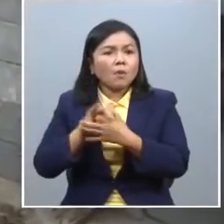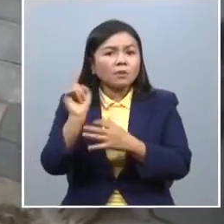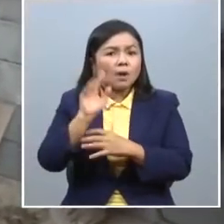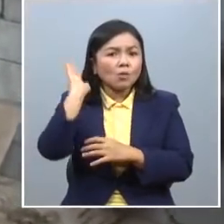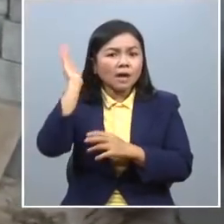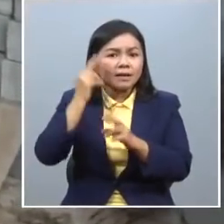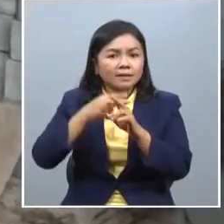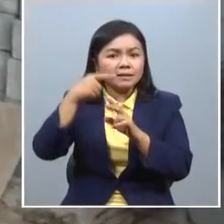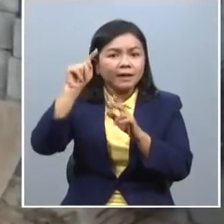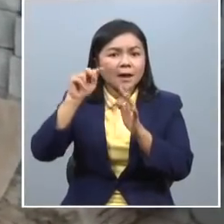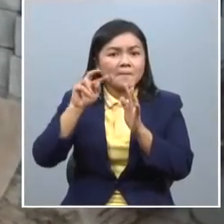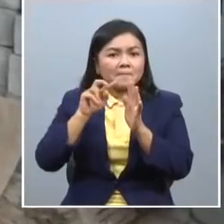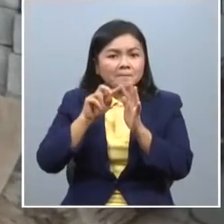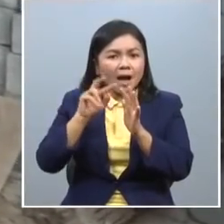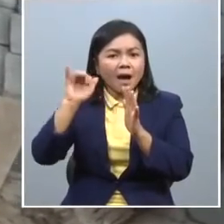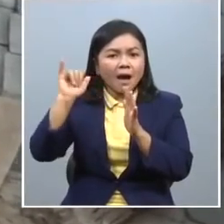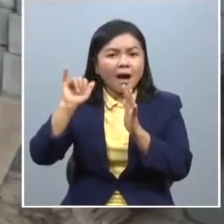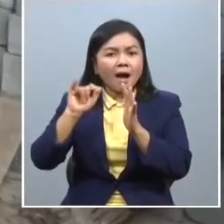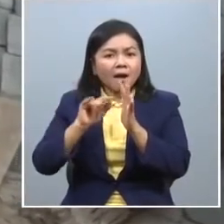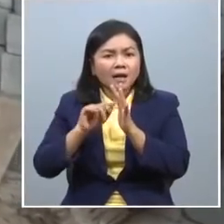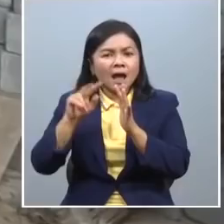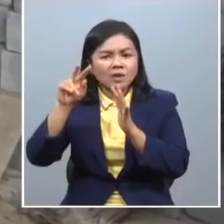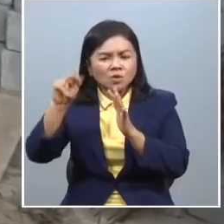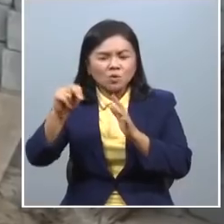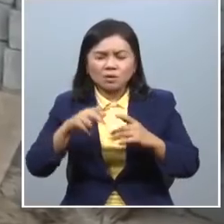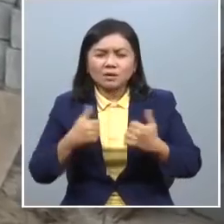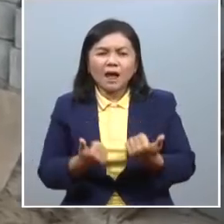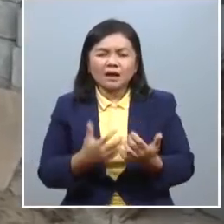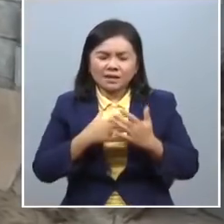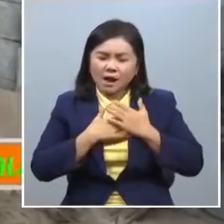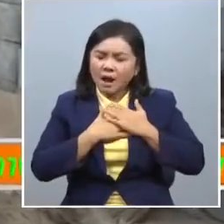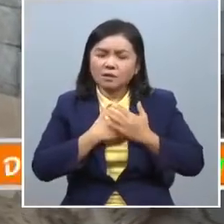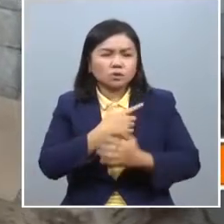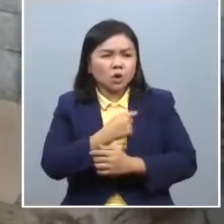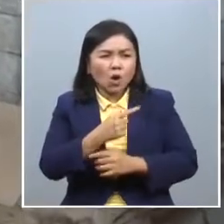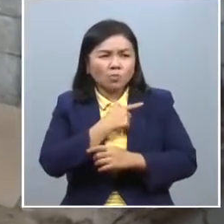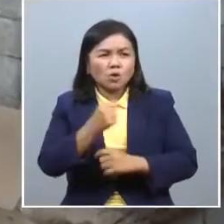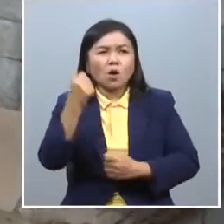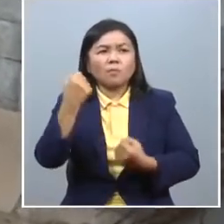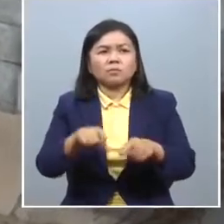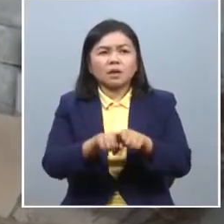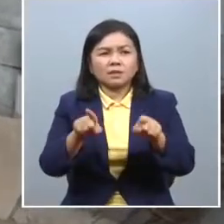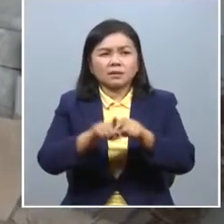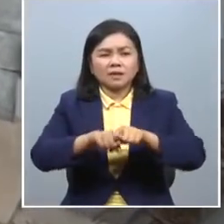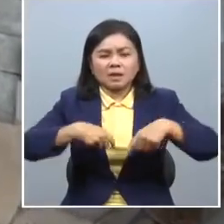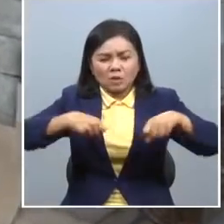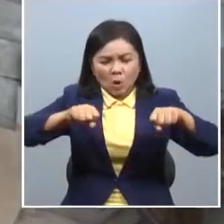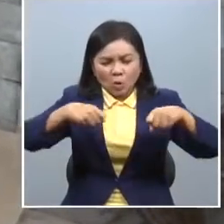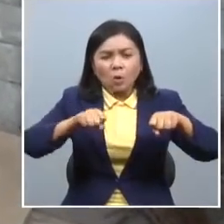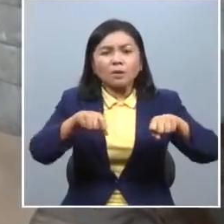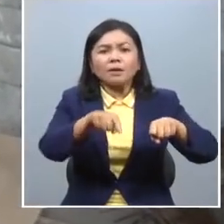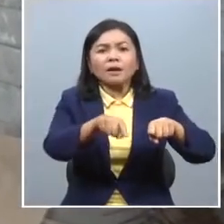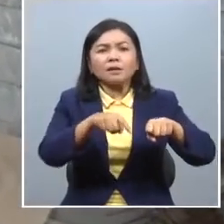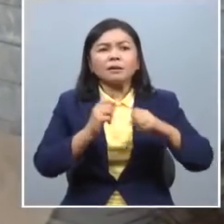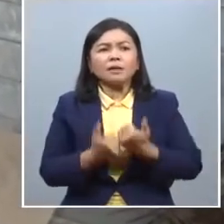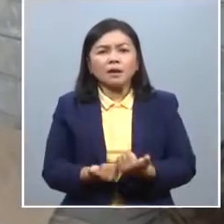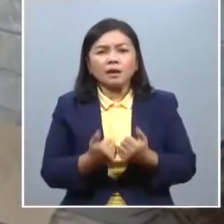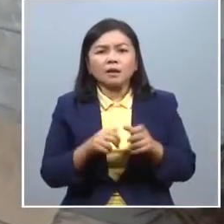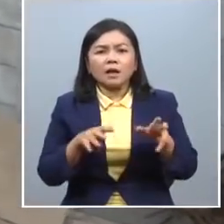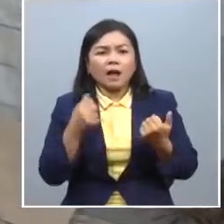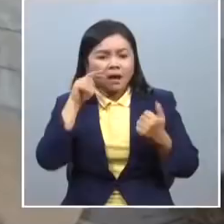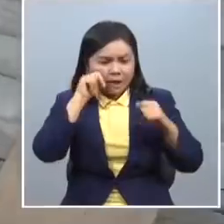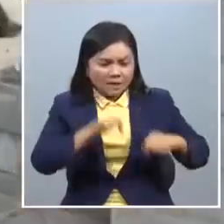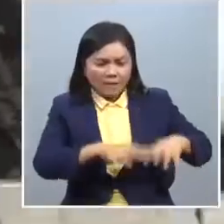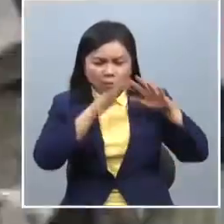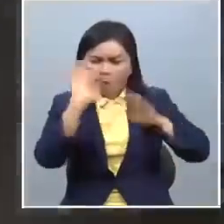ที่บอกว่ารถคันนี้ฮักป่านจะกึ่นกินแต่แตกกระเจ้าโอ้โหจะปล่อยให้จมน้